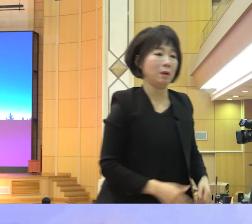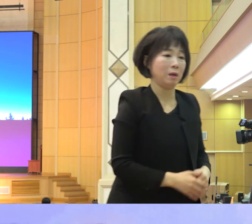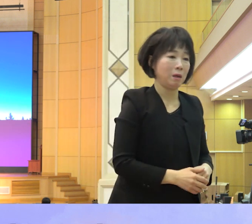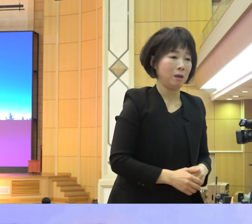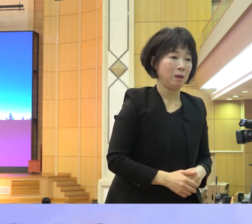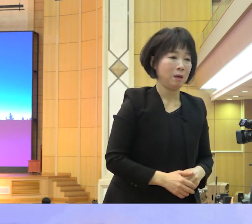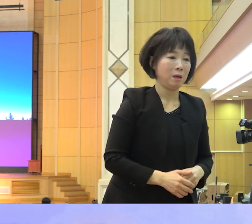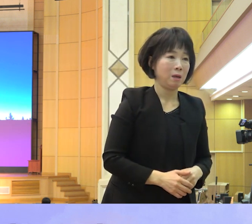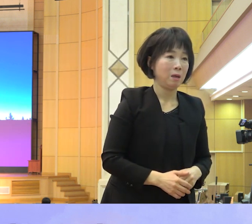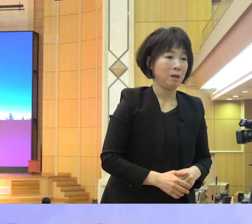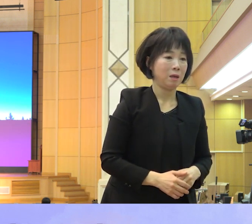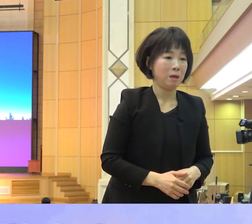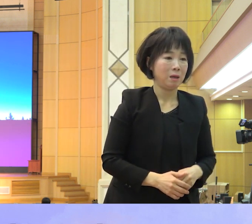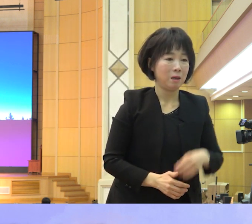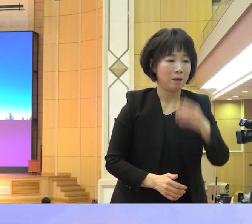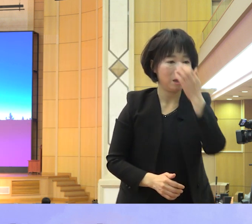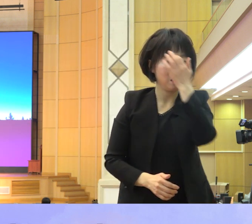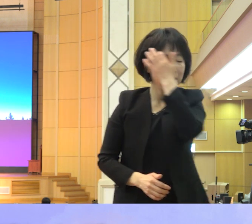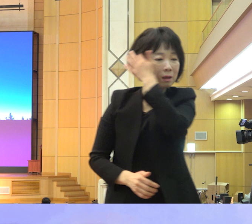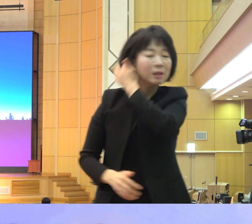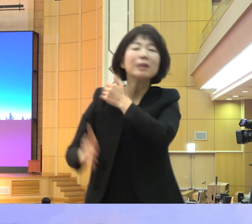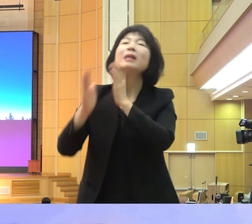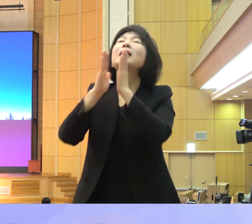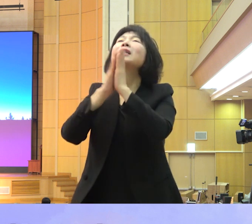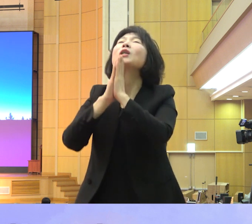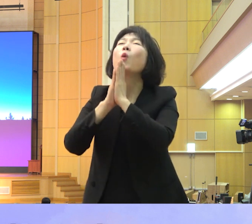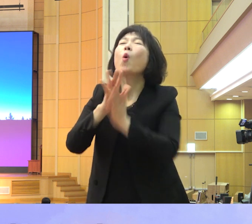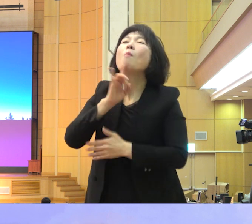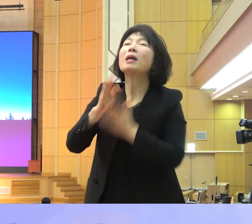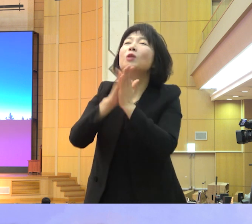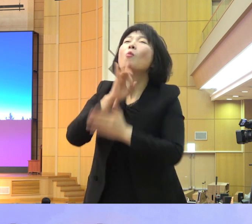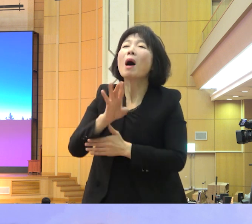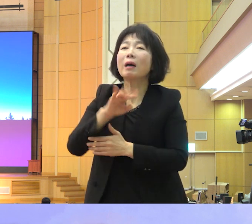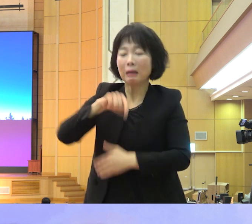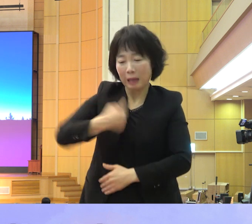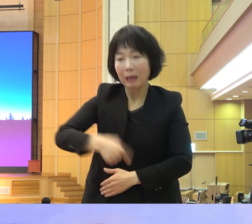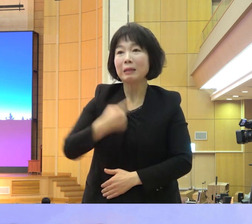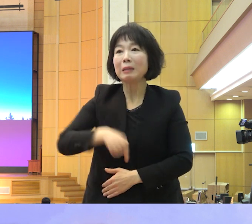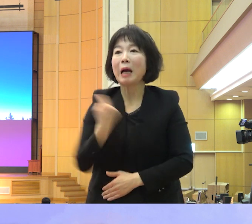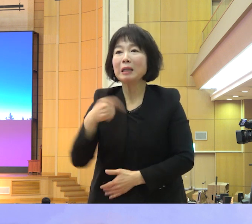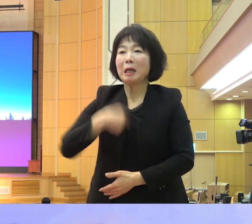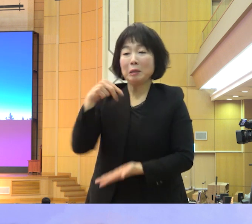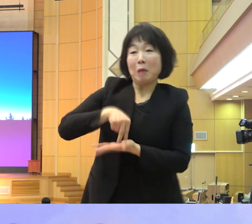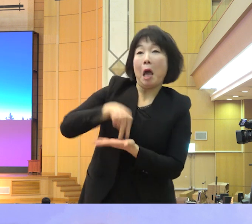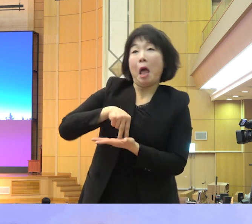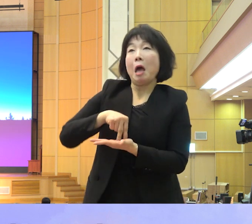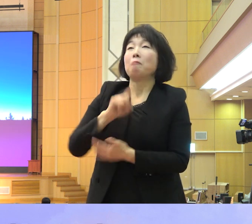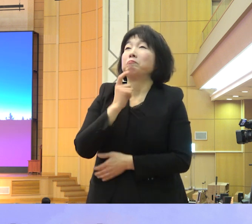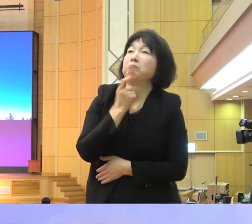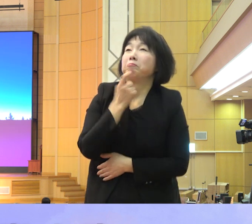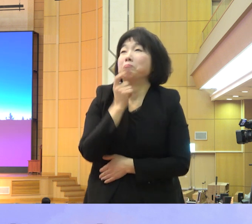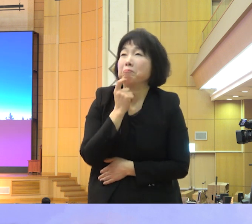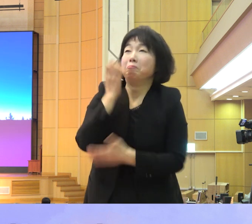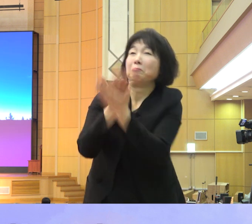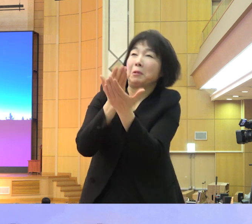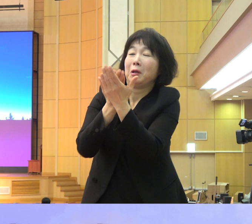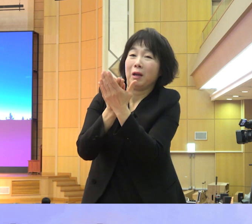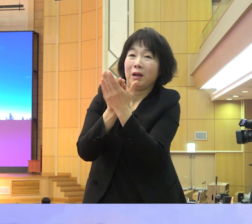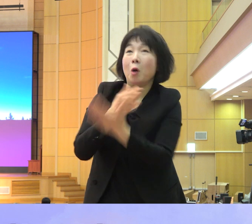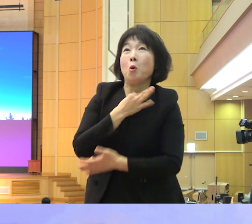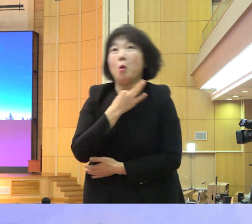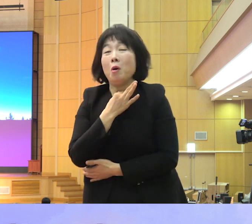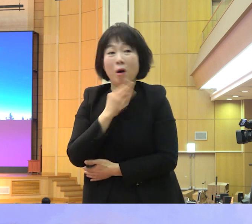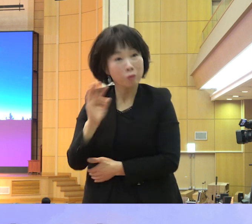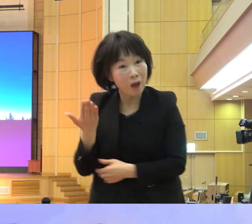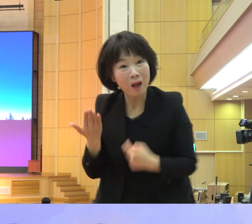아버지 뜻대로 구해야지. 그냥 기도만 하는 것은 내 입장에서 그냥 일방적